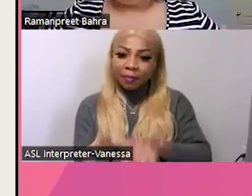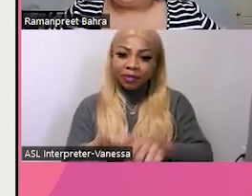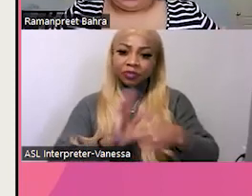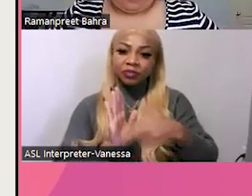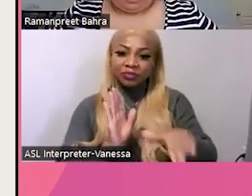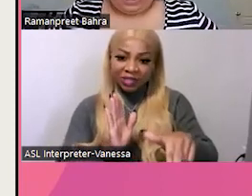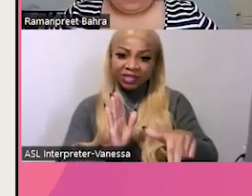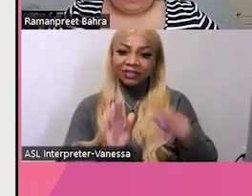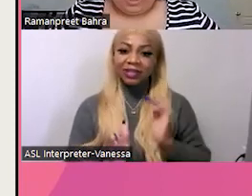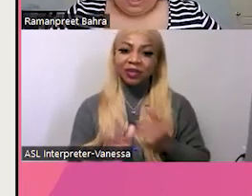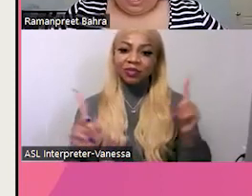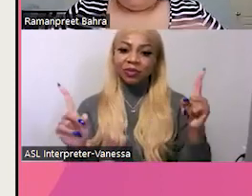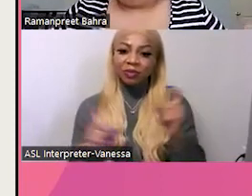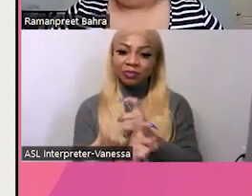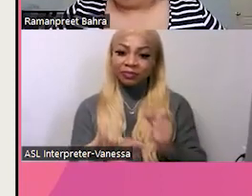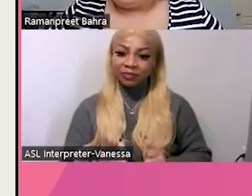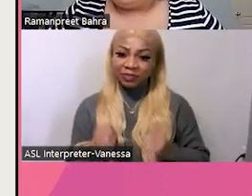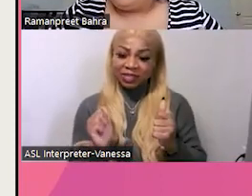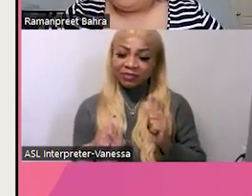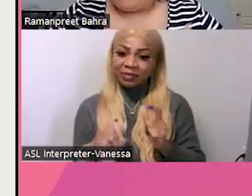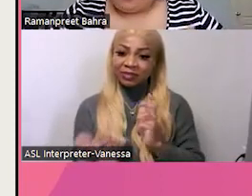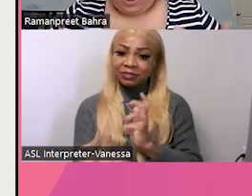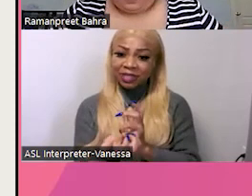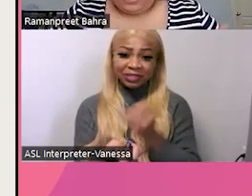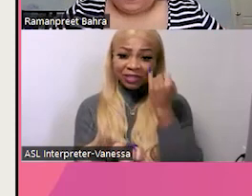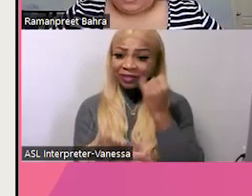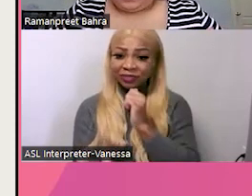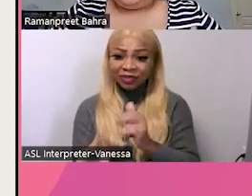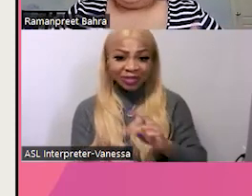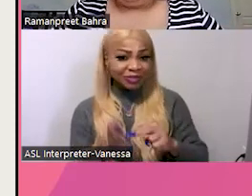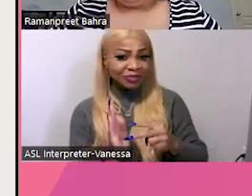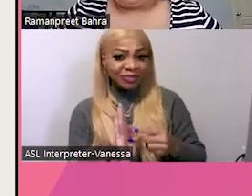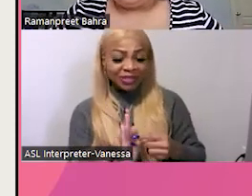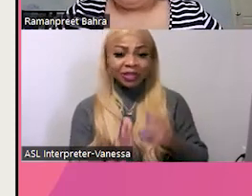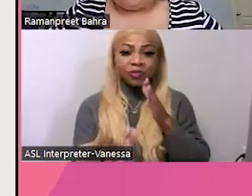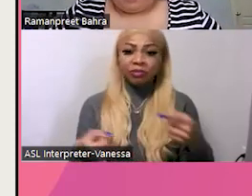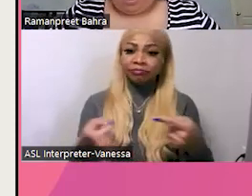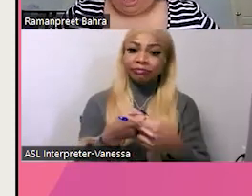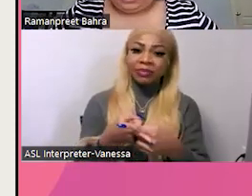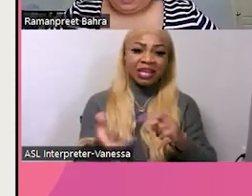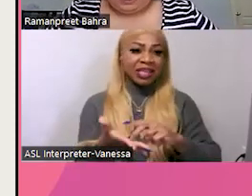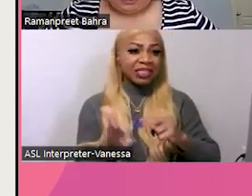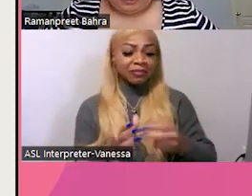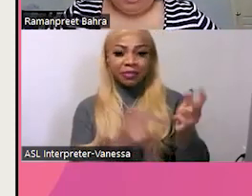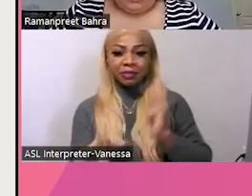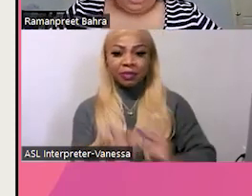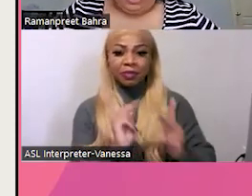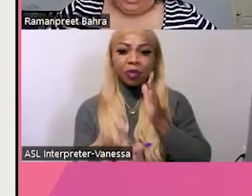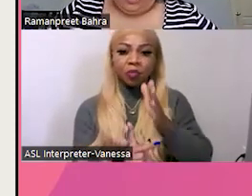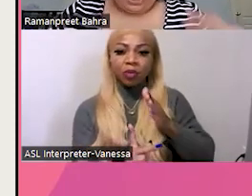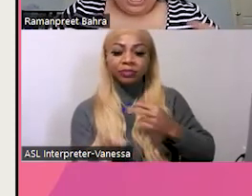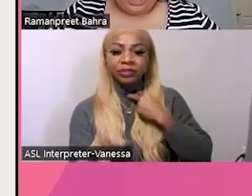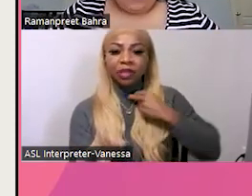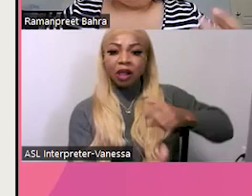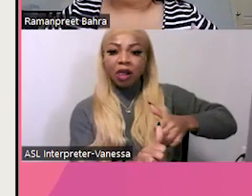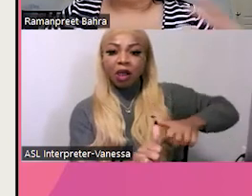doit refléter la complexité de notre vie. Si nous ne le faisons pas, nous devenons complicites et nous laissons